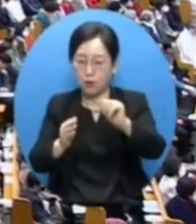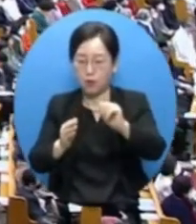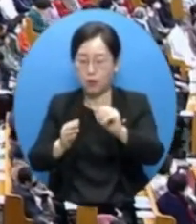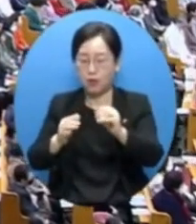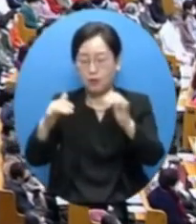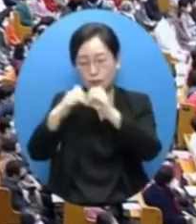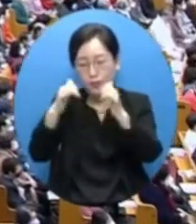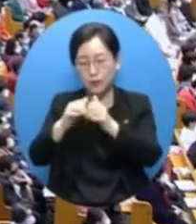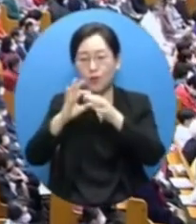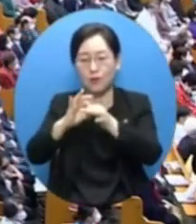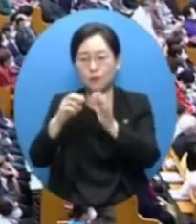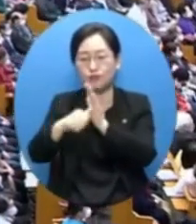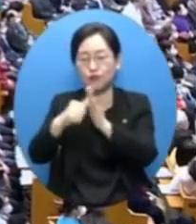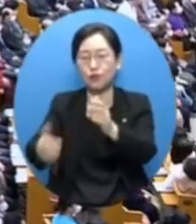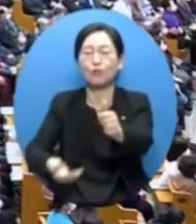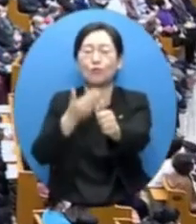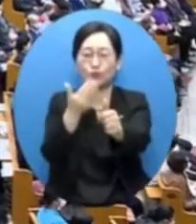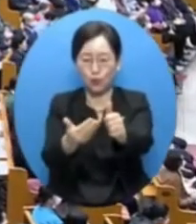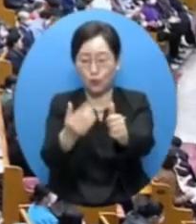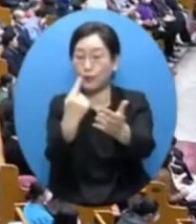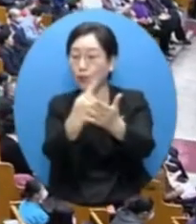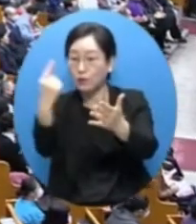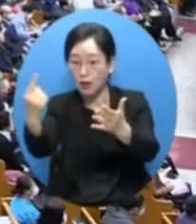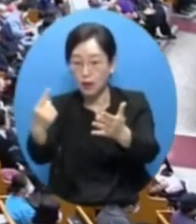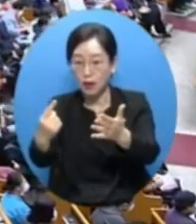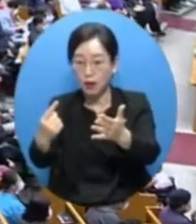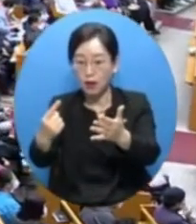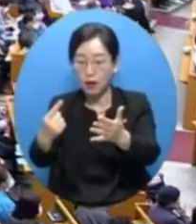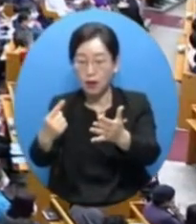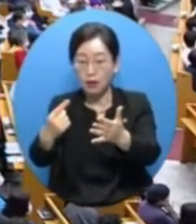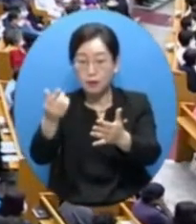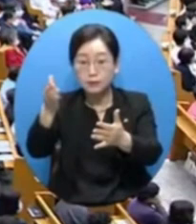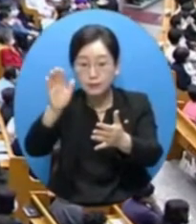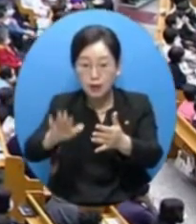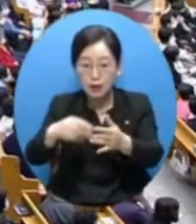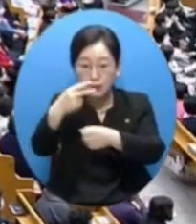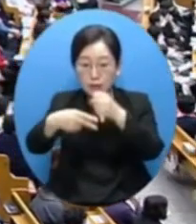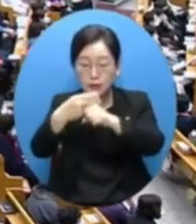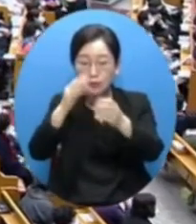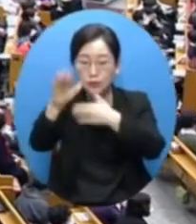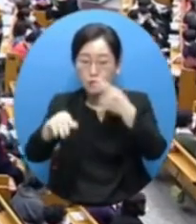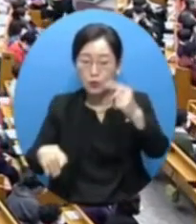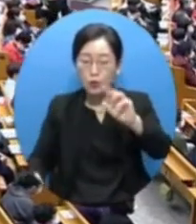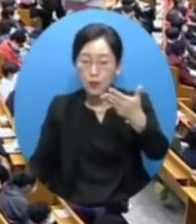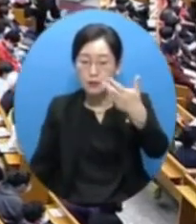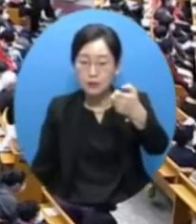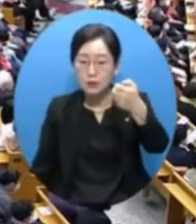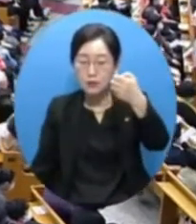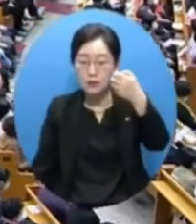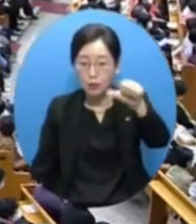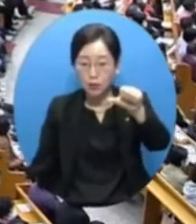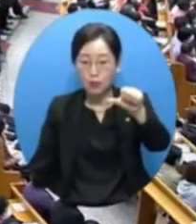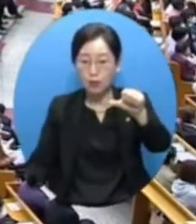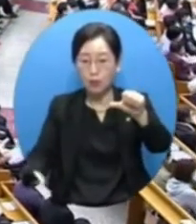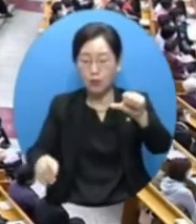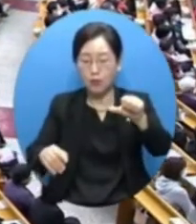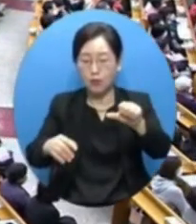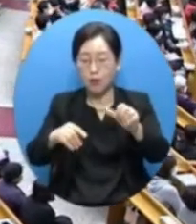떠났습니다. 그 다음에 어떻게 되었습니까? 바로 2년 후에 1975년 1월 8일 월맹군의 전면적인